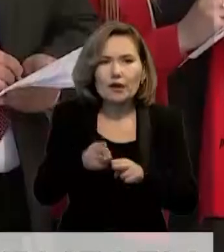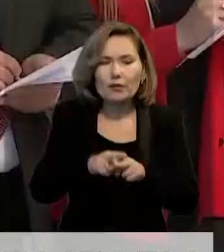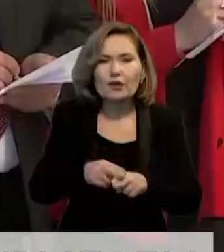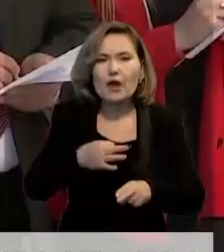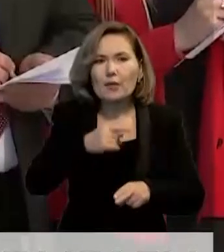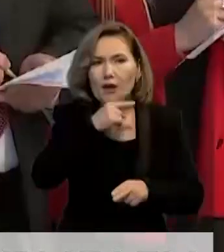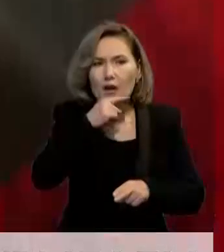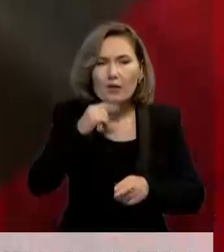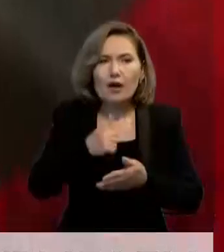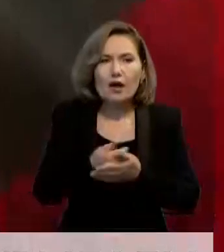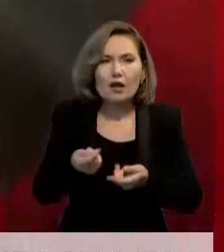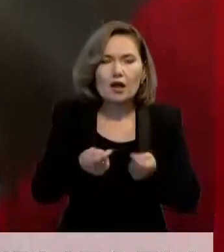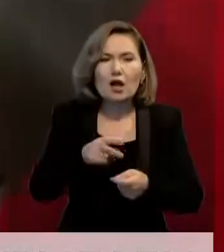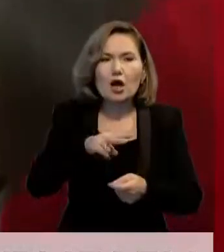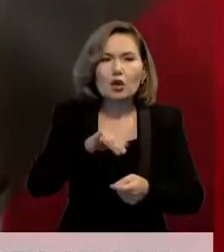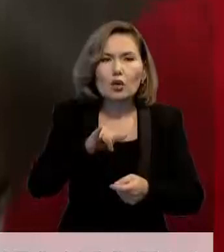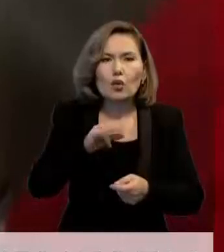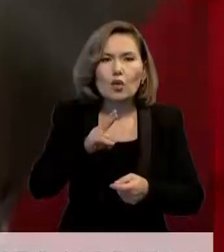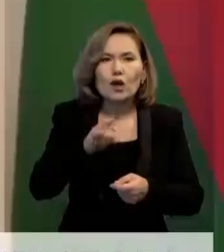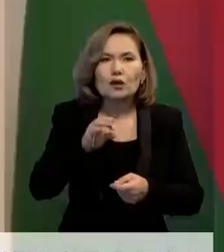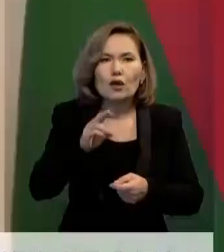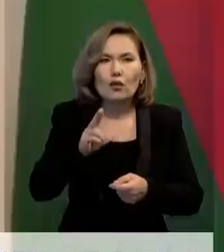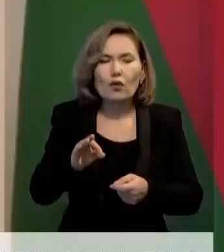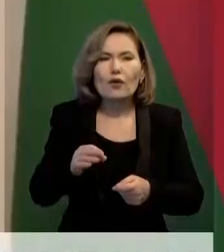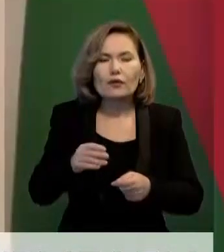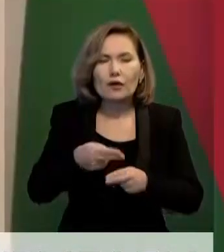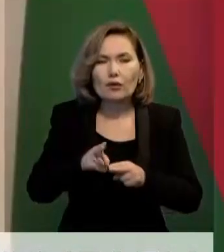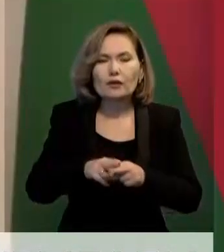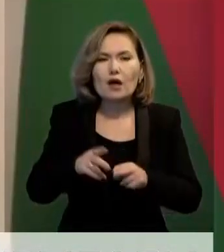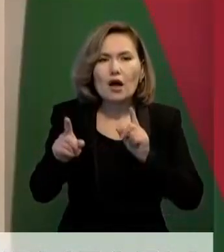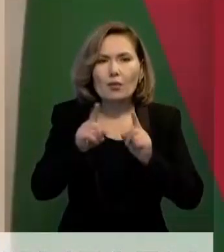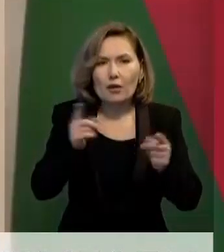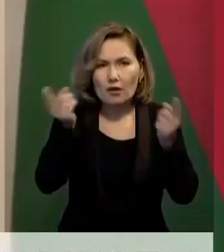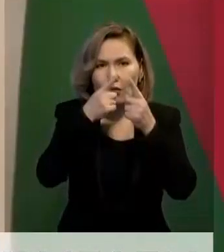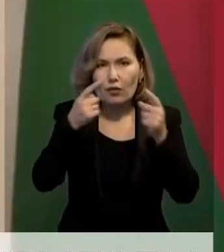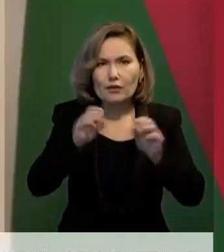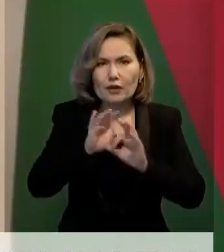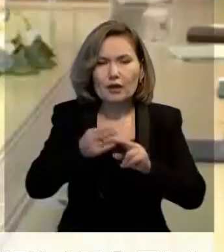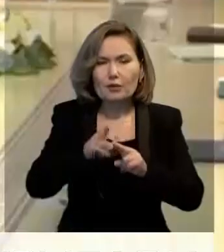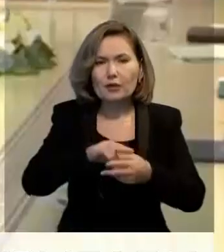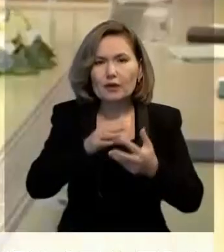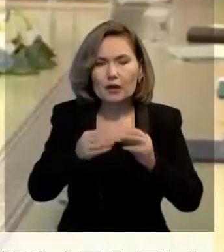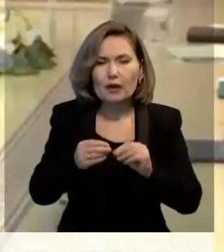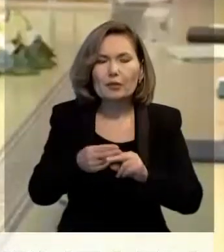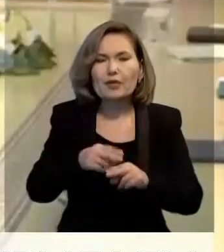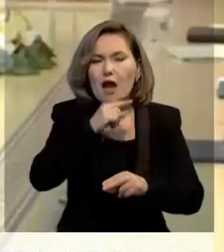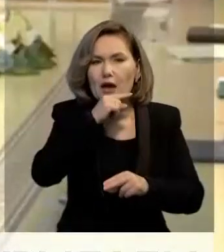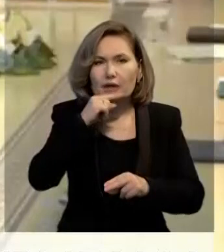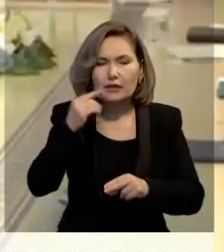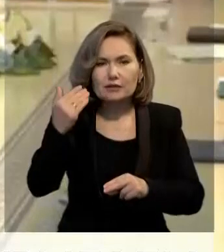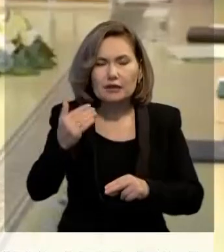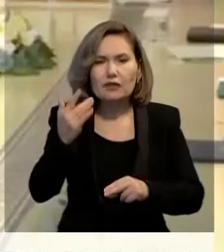туралы Беларусь басшысы Александр Лукашенко жақында қауіпсіздік мәселелері бойынша өткен кеңесте мәлімдеді. Ол мұны одақтас мемлекеттің